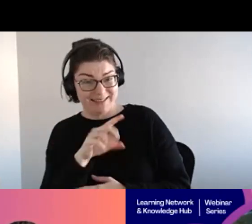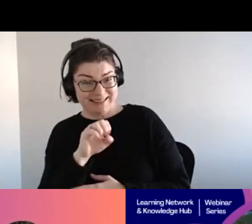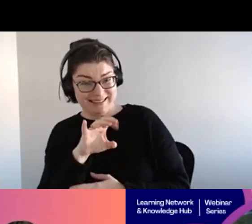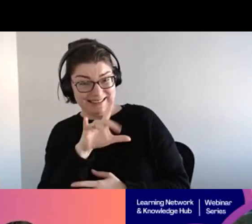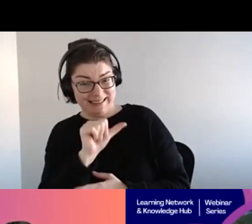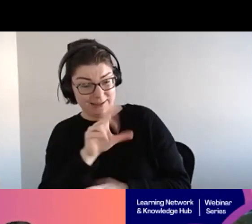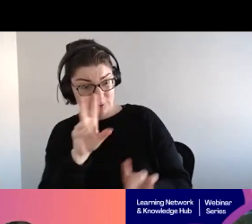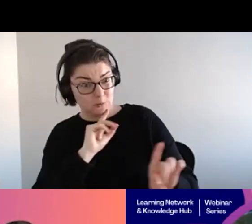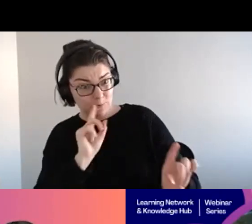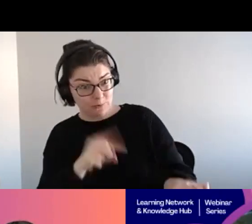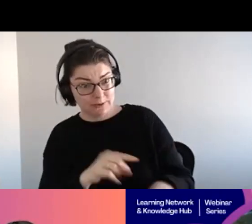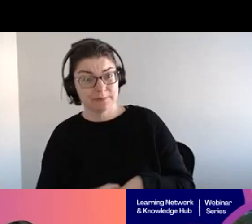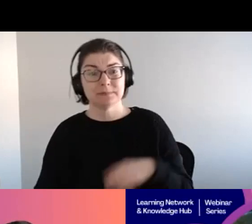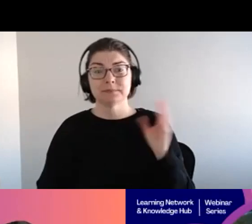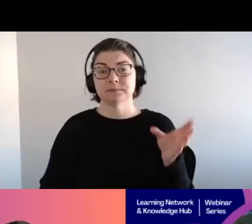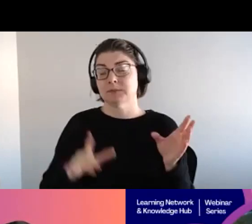Selena